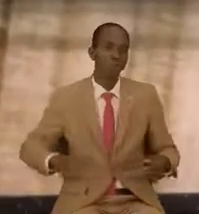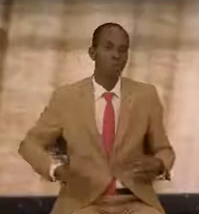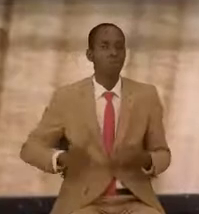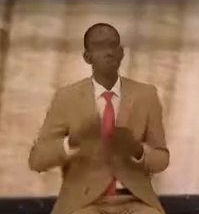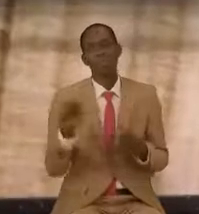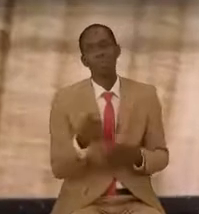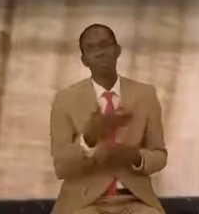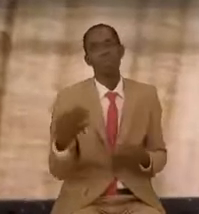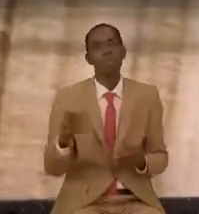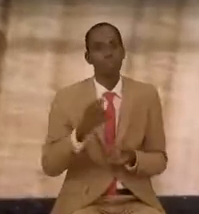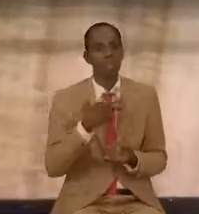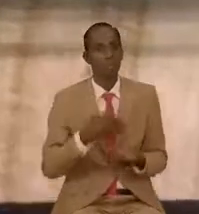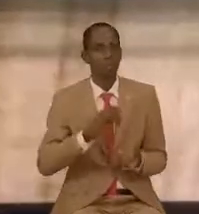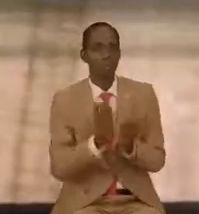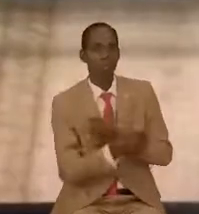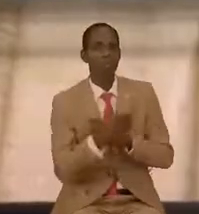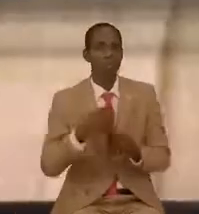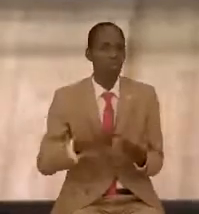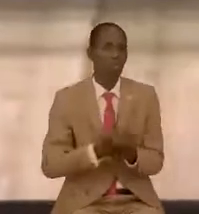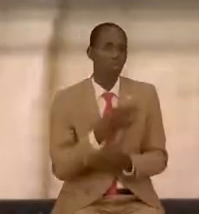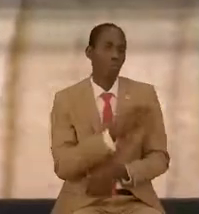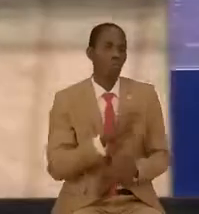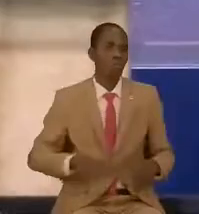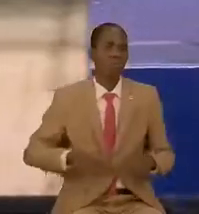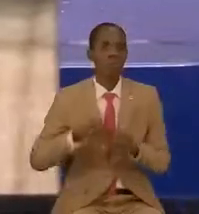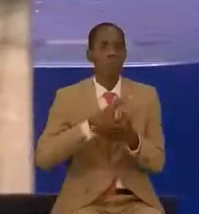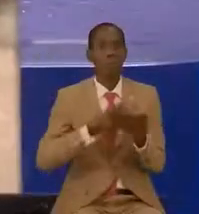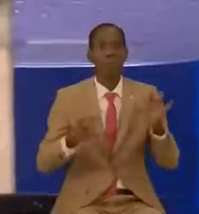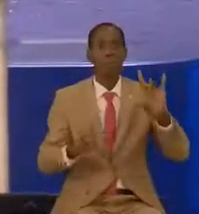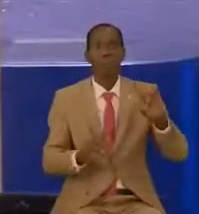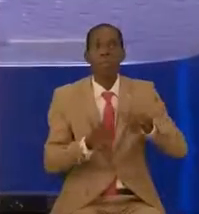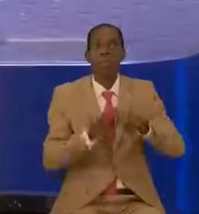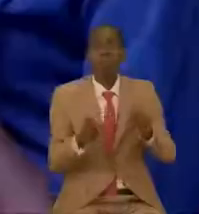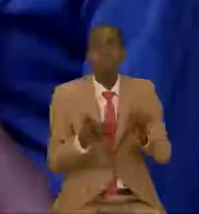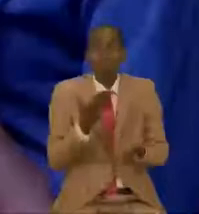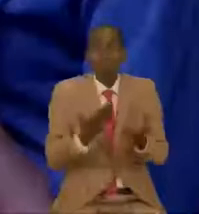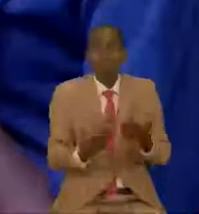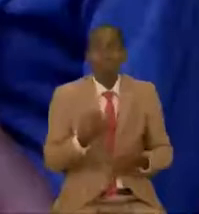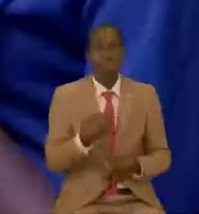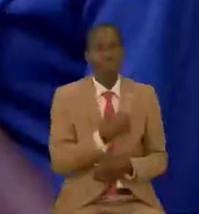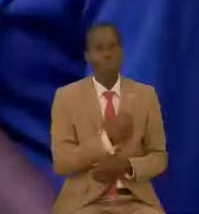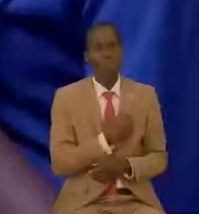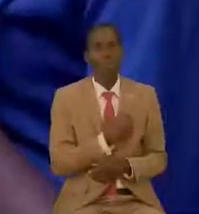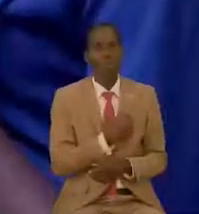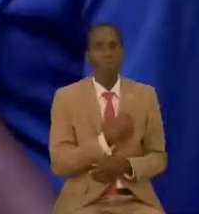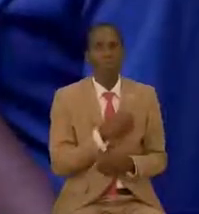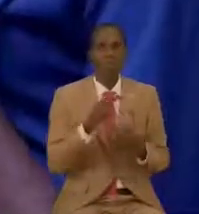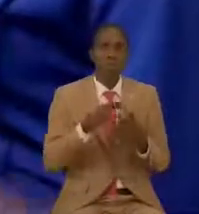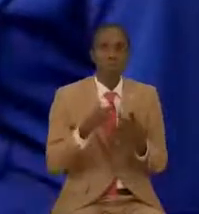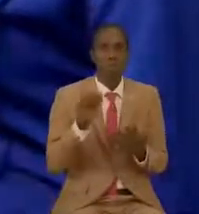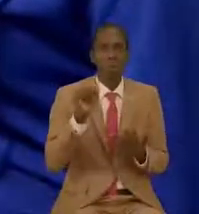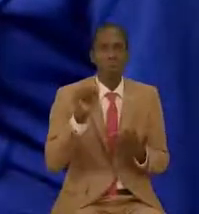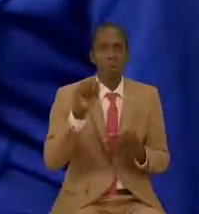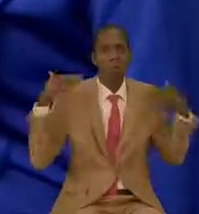détruire l'évangile, renverser l'évangile de Christ. Verset 8. Mais quand